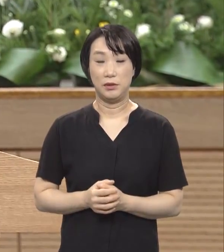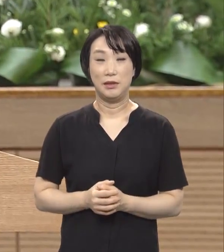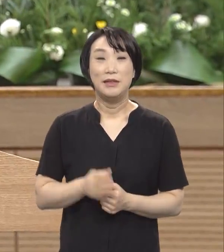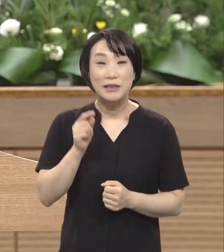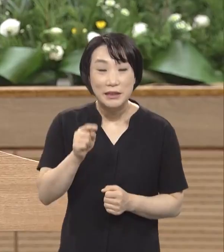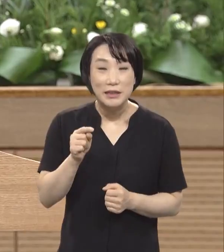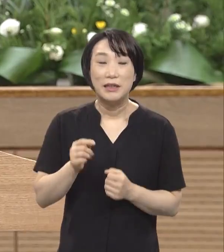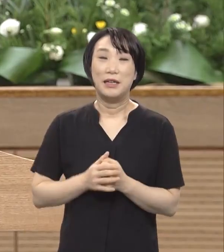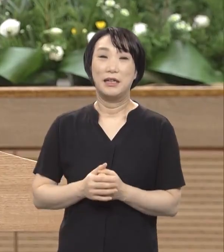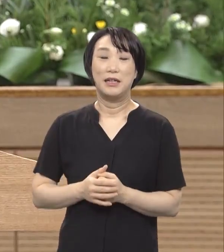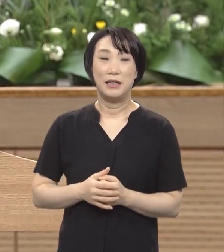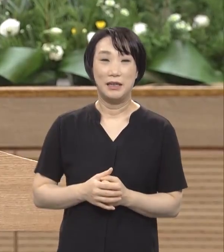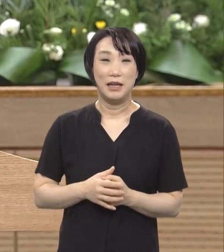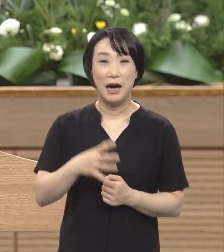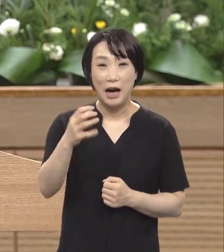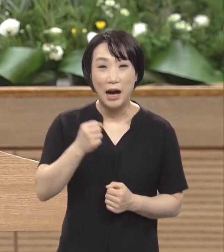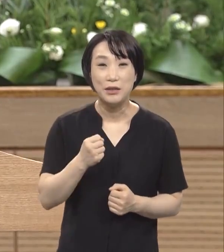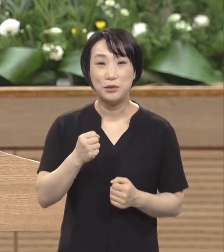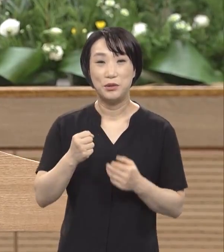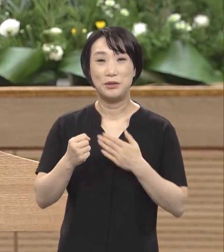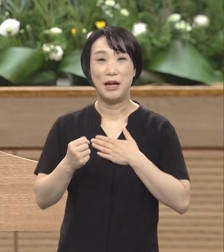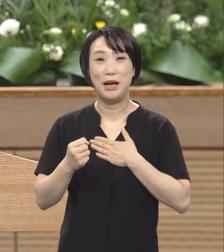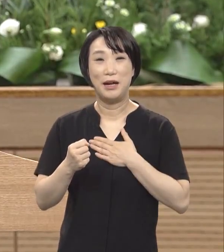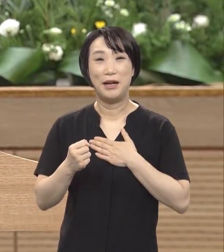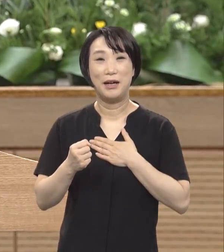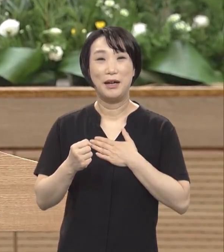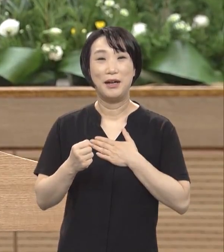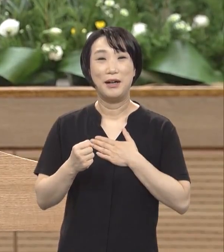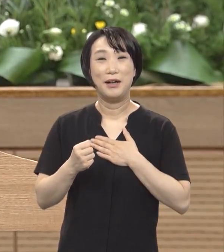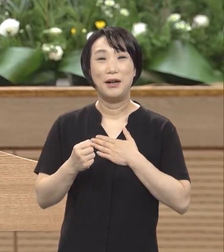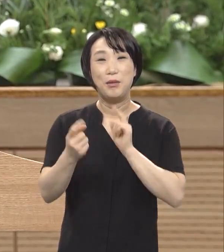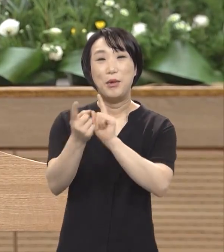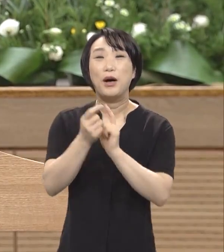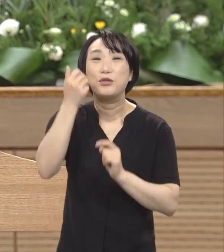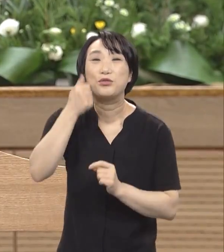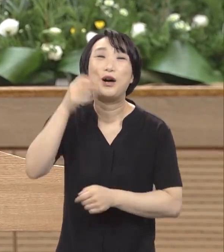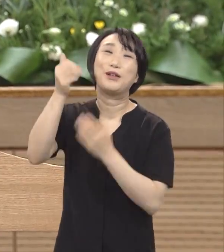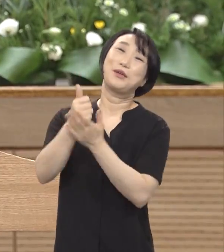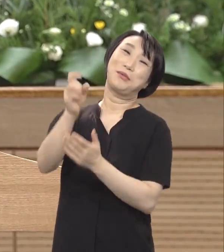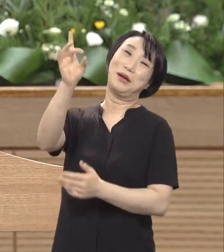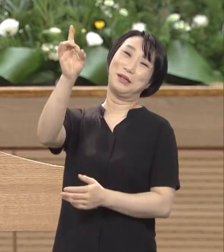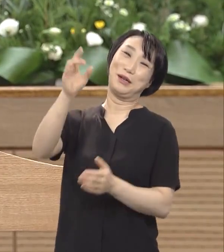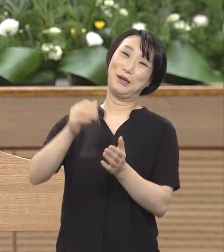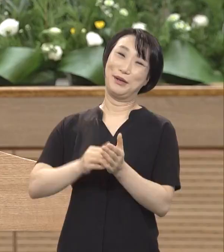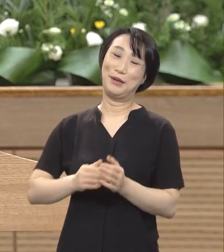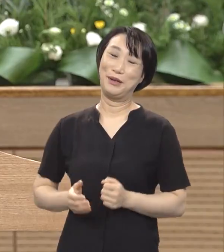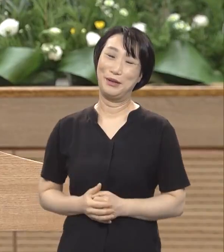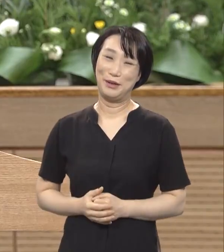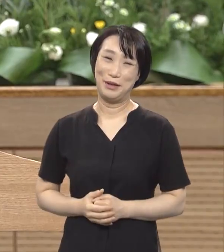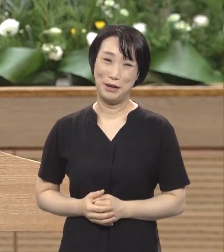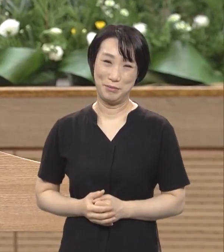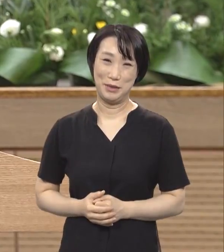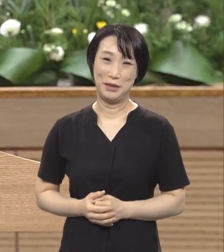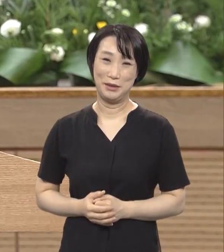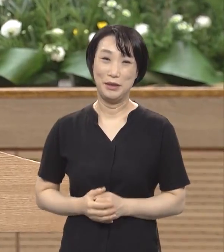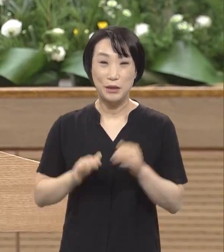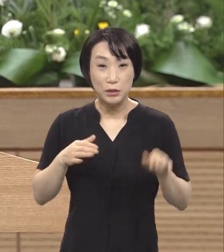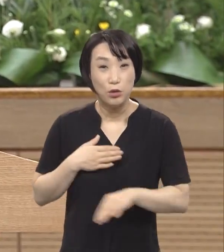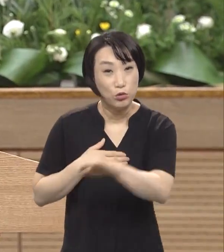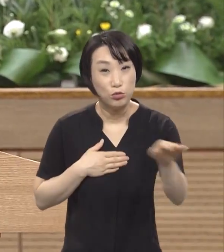그런 사정을 가지고 나를 대하신 분은 하나님밖에 더 있어요. 근데